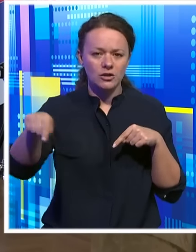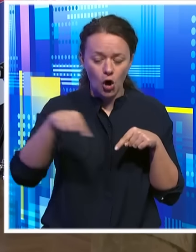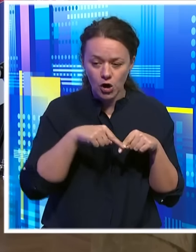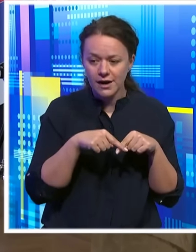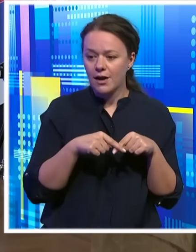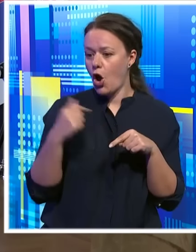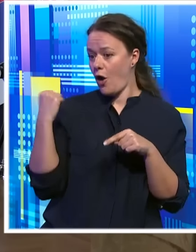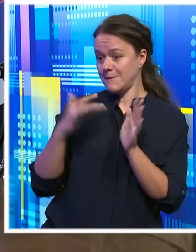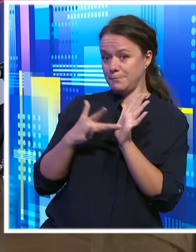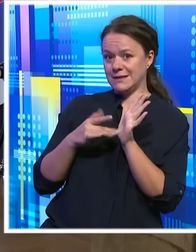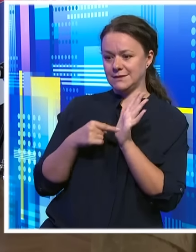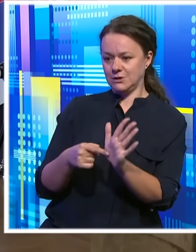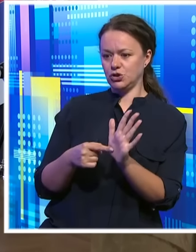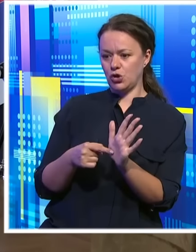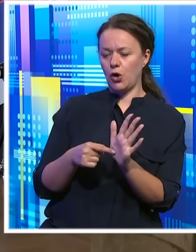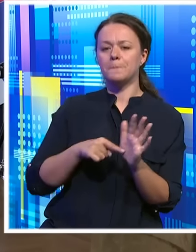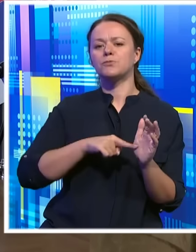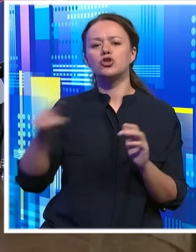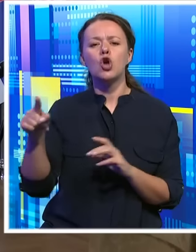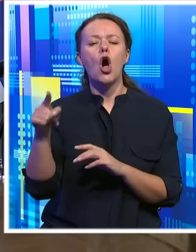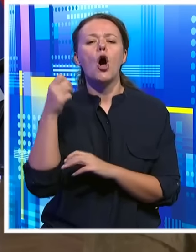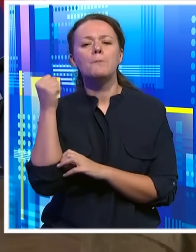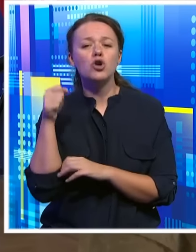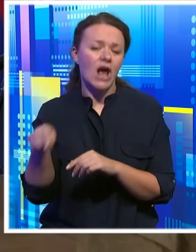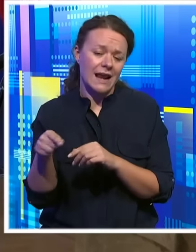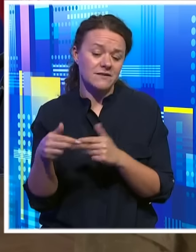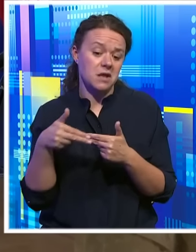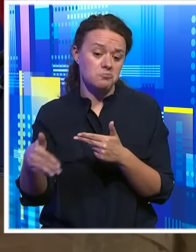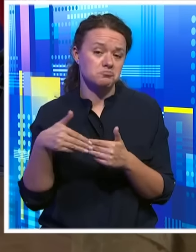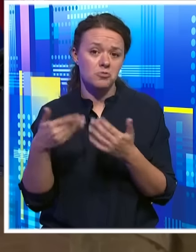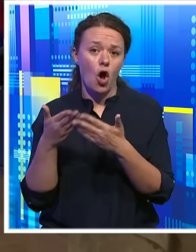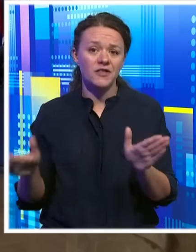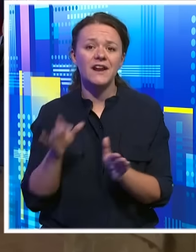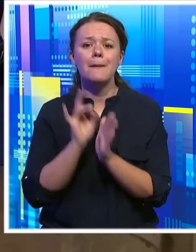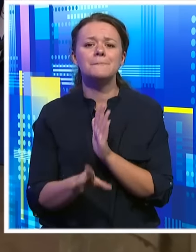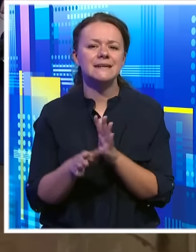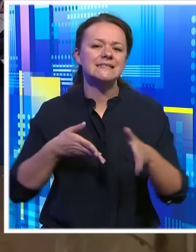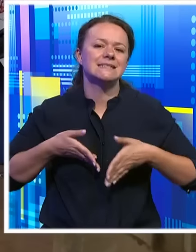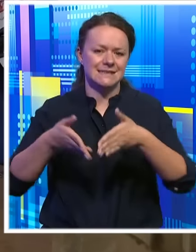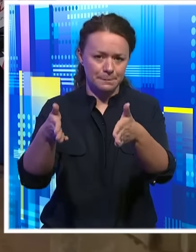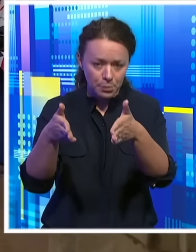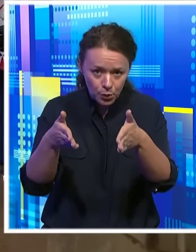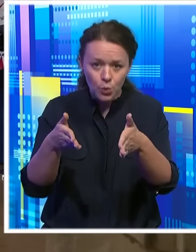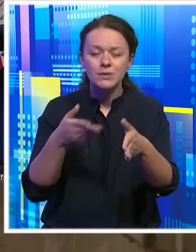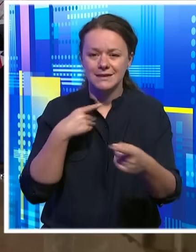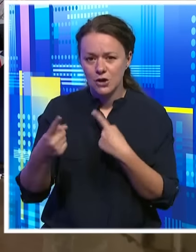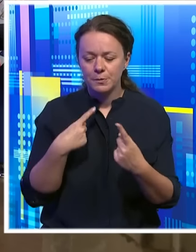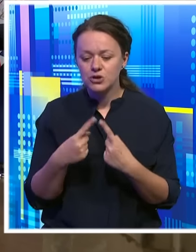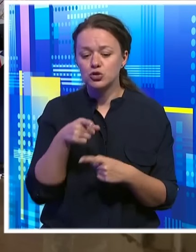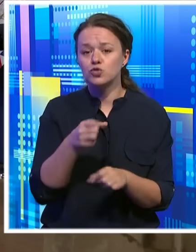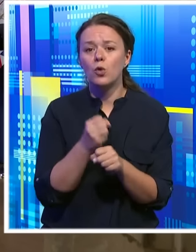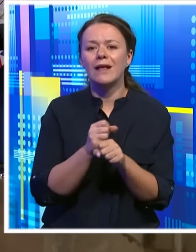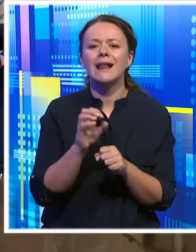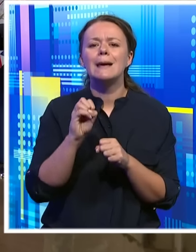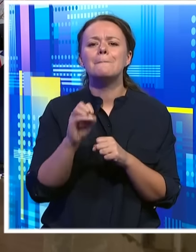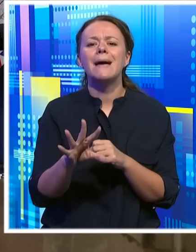Evo ovde. Do Požarevca uskoro otvaramo brzu saobraćajnicu. Uradili smo tu 15 km,